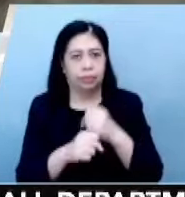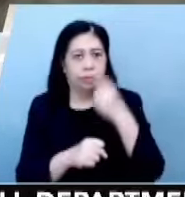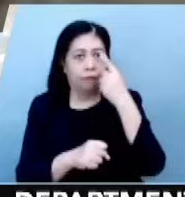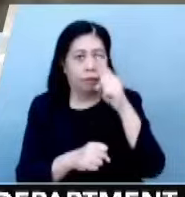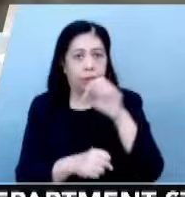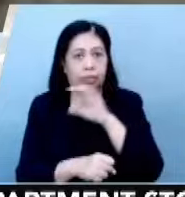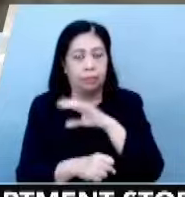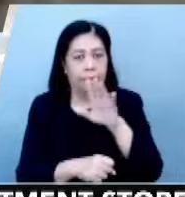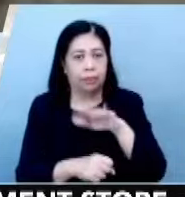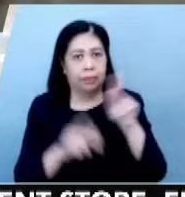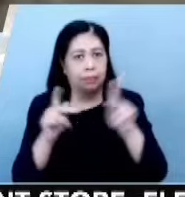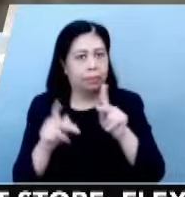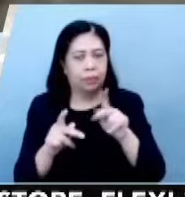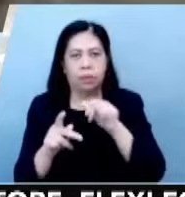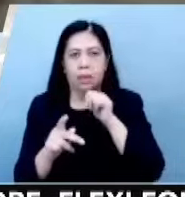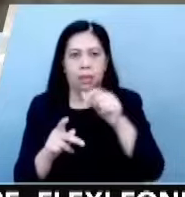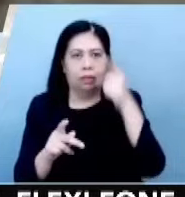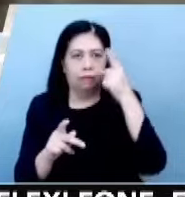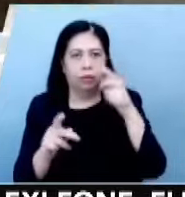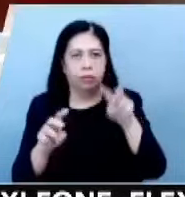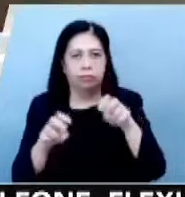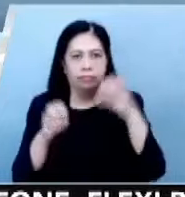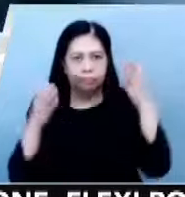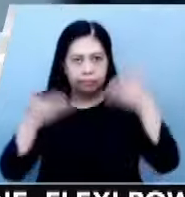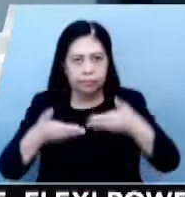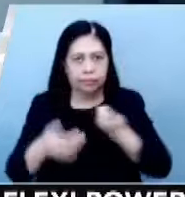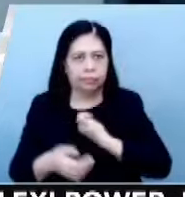hindi sa pansariling interes ng iilan.